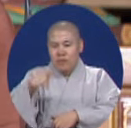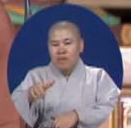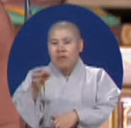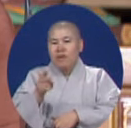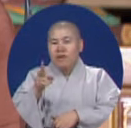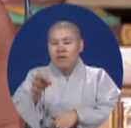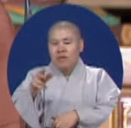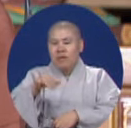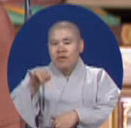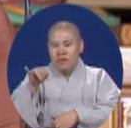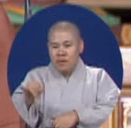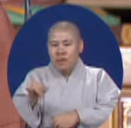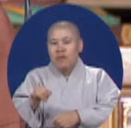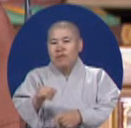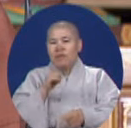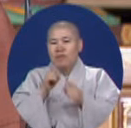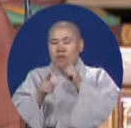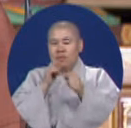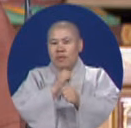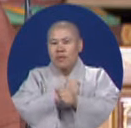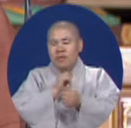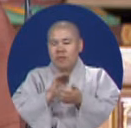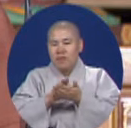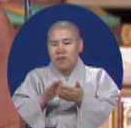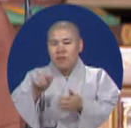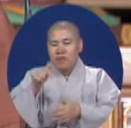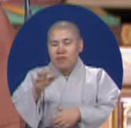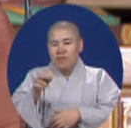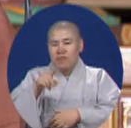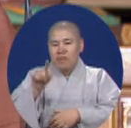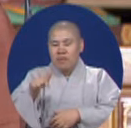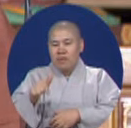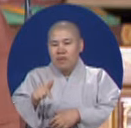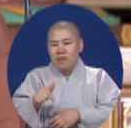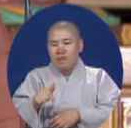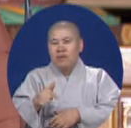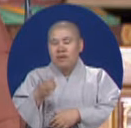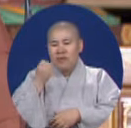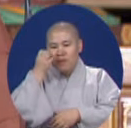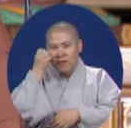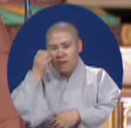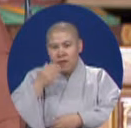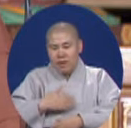공적영지라 이래요. 공적하면서도 신령스럽게 안다. 그게 나거든요.